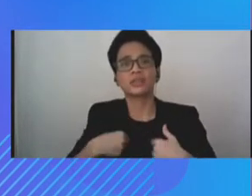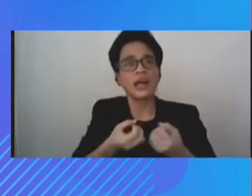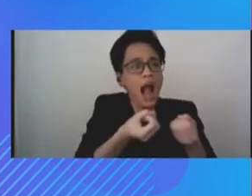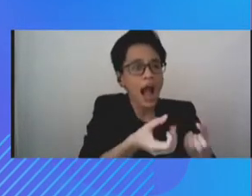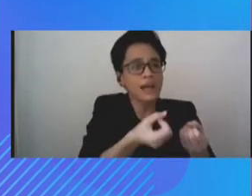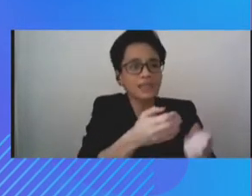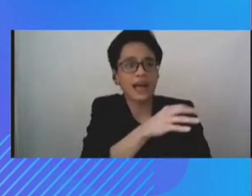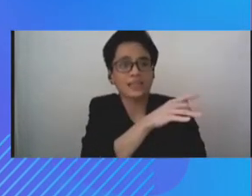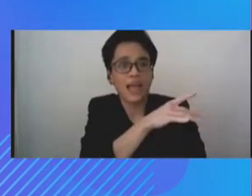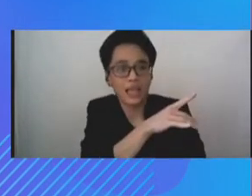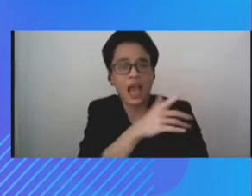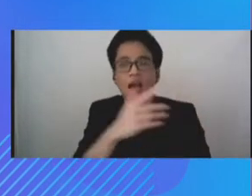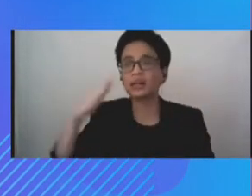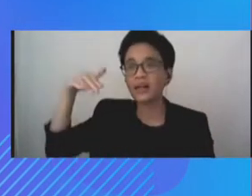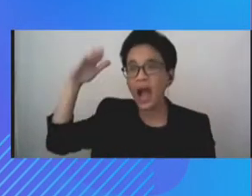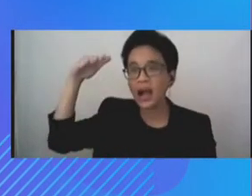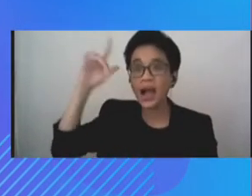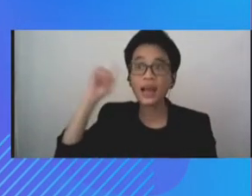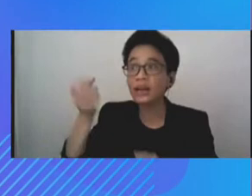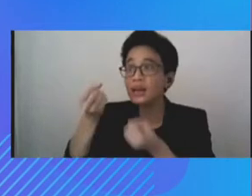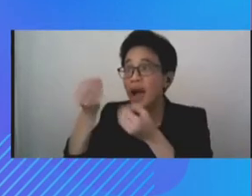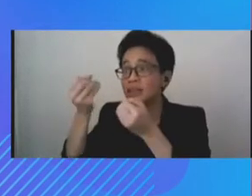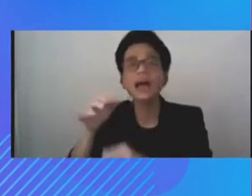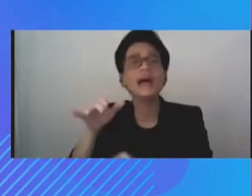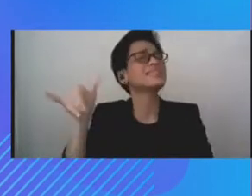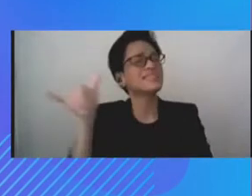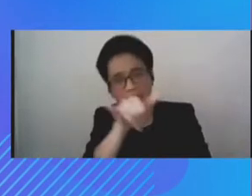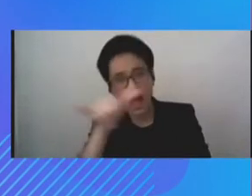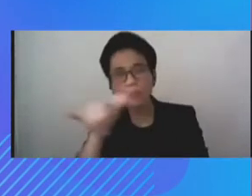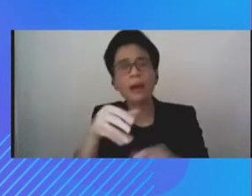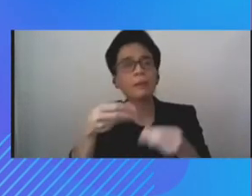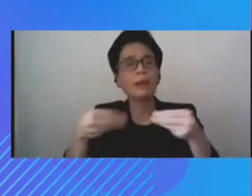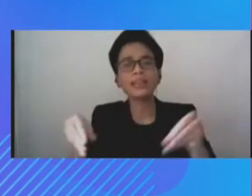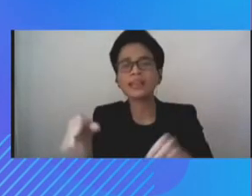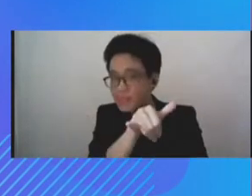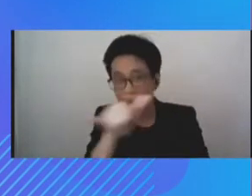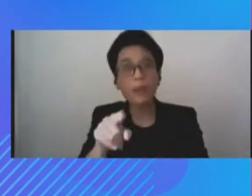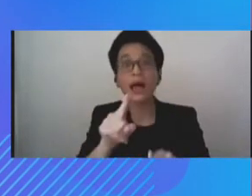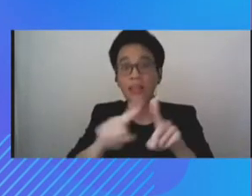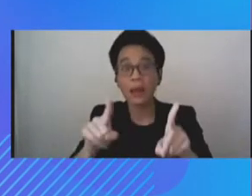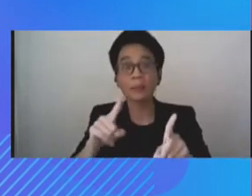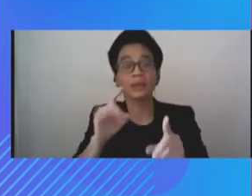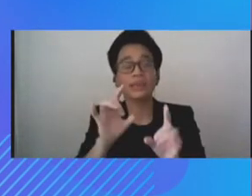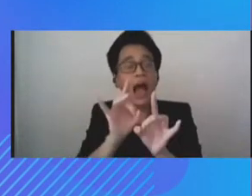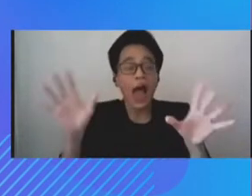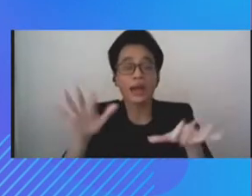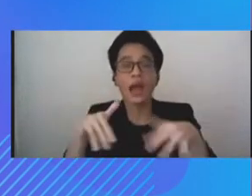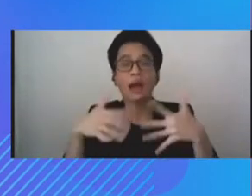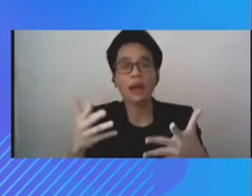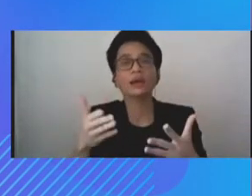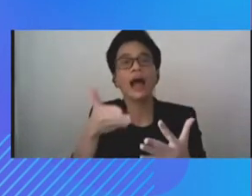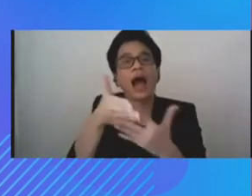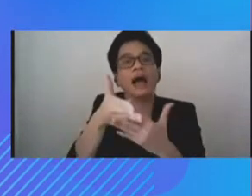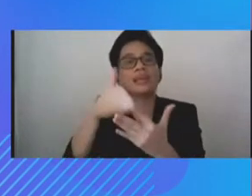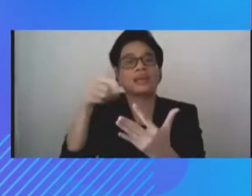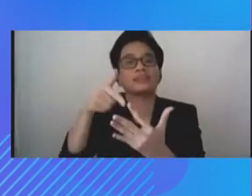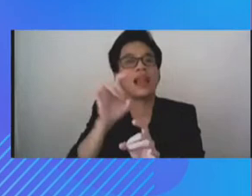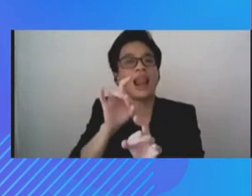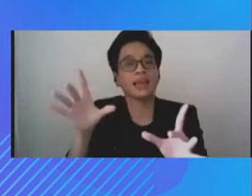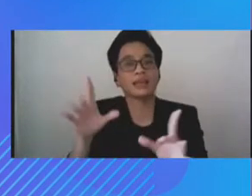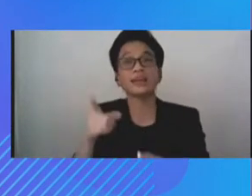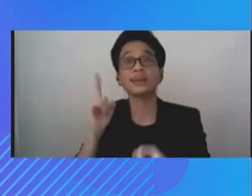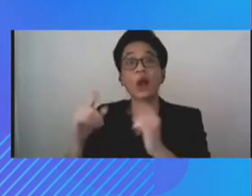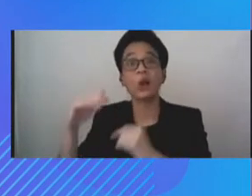dengar gitu. Bedanya adalah akses komunikasinya aja gitu ya. Jadi ketika saya menyampaikannya secara lisan sama